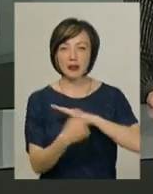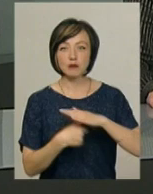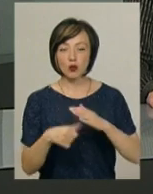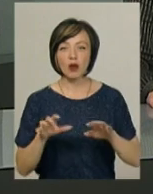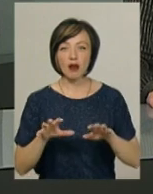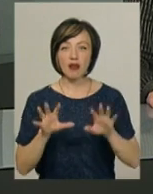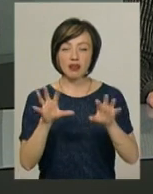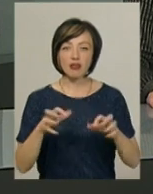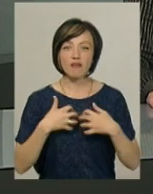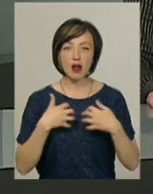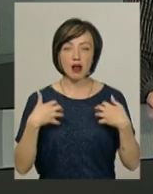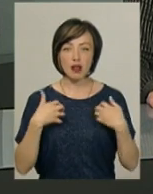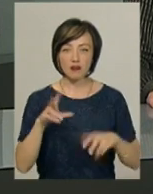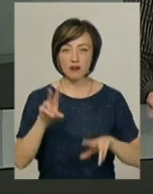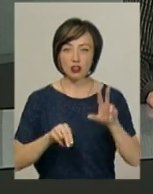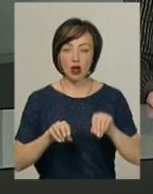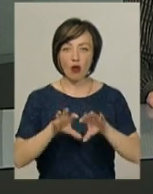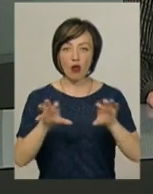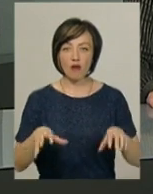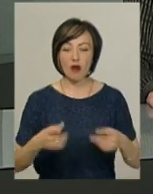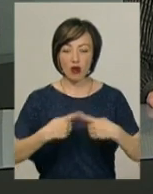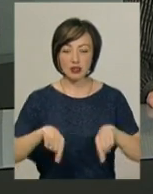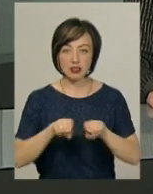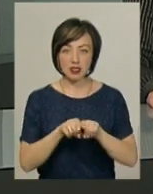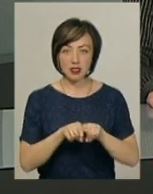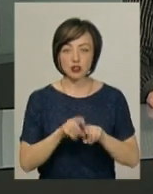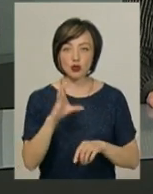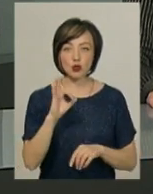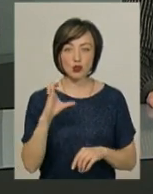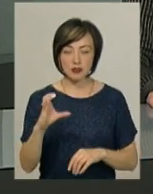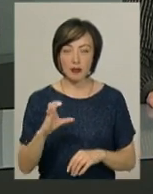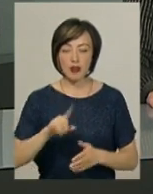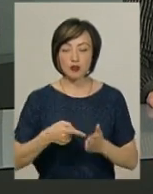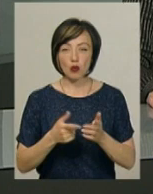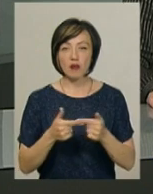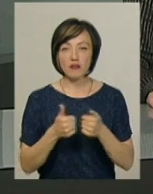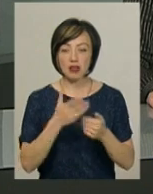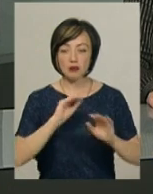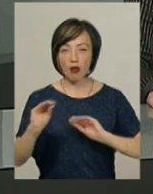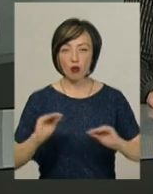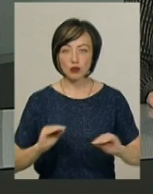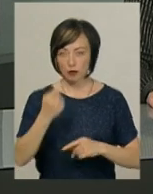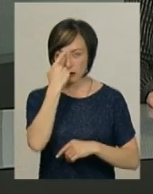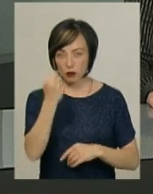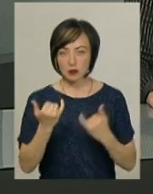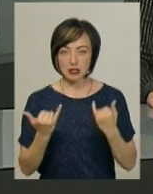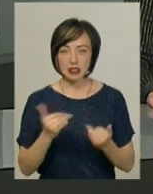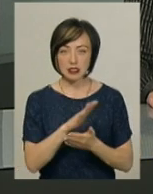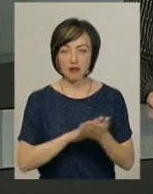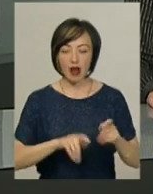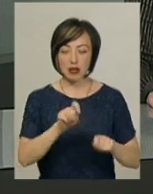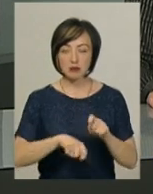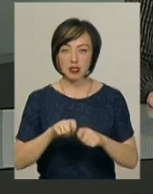вважає голова Хмельницької міської громадської організації СОС Людмила Давидюк. У міському відділі з благоустрою повідомили, зараз триває